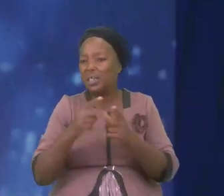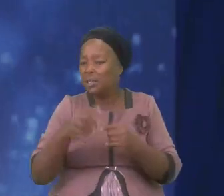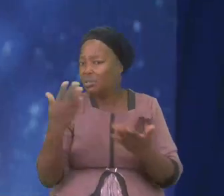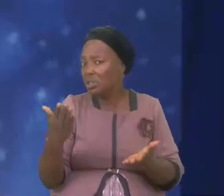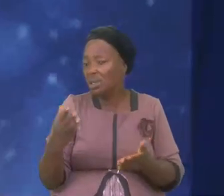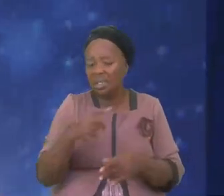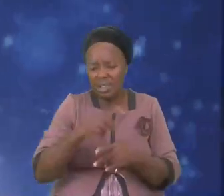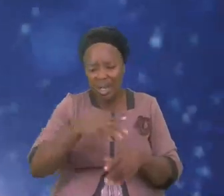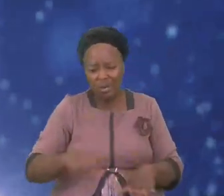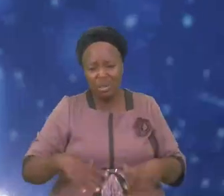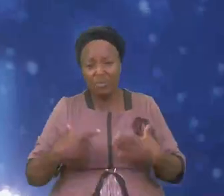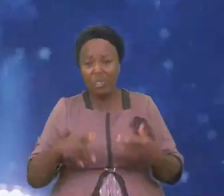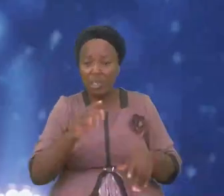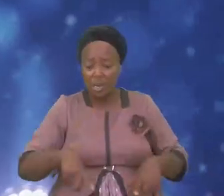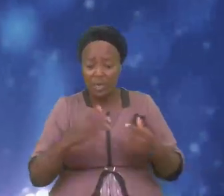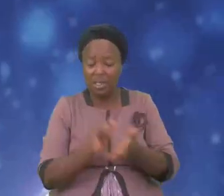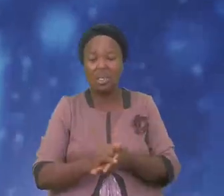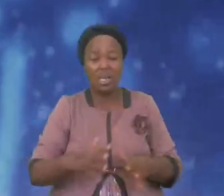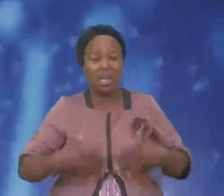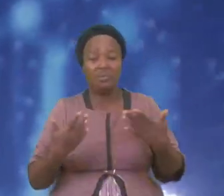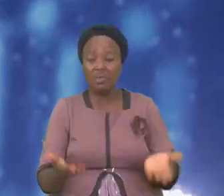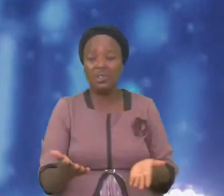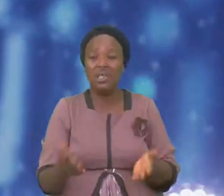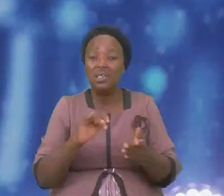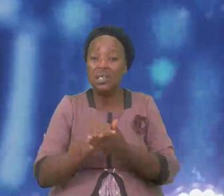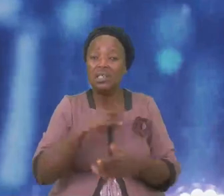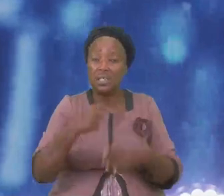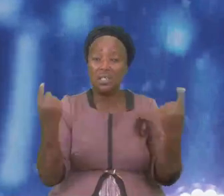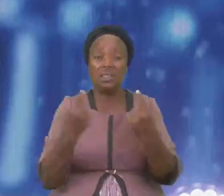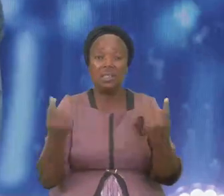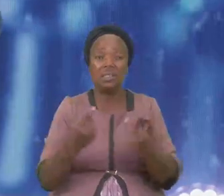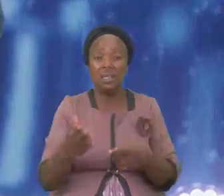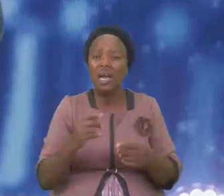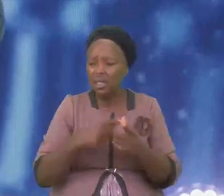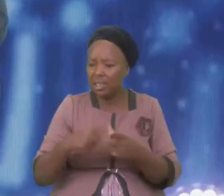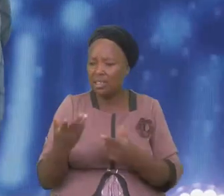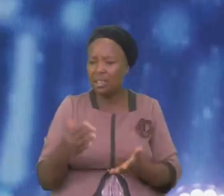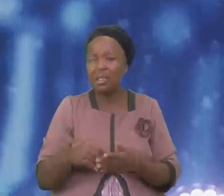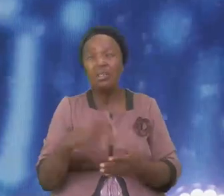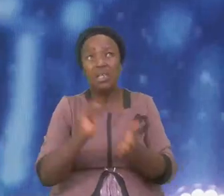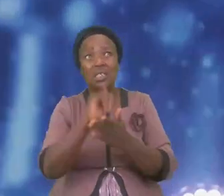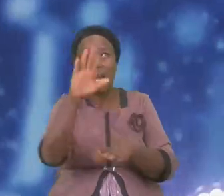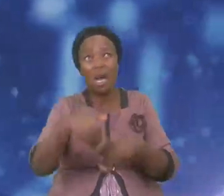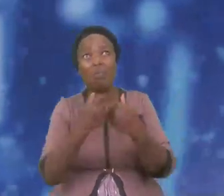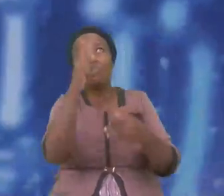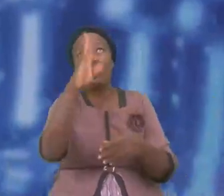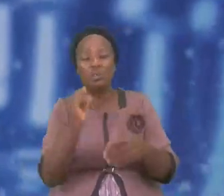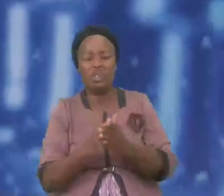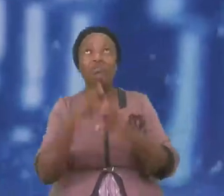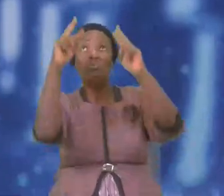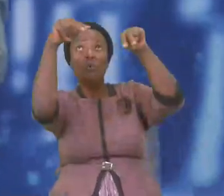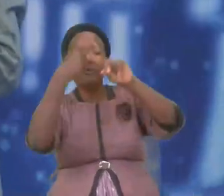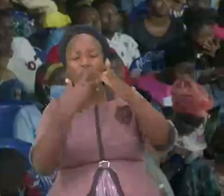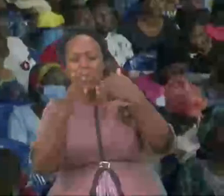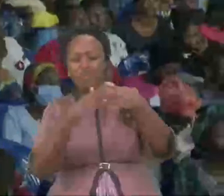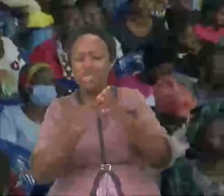en Babylone. Et Dieu regarde partout encore dans le monde. Comment vis-tu? Quel est ton style de vie?